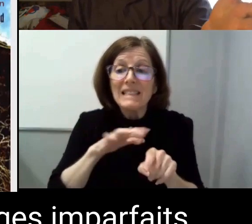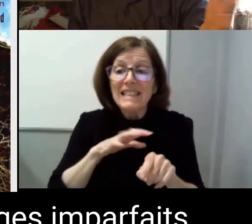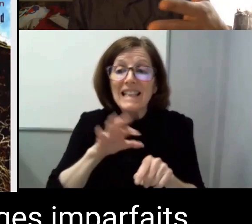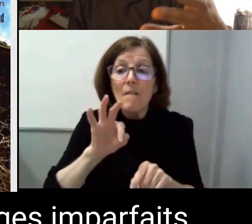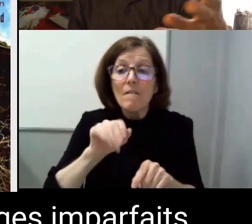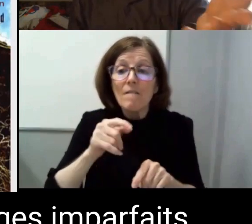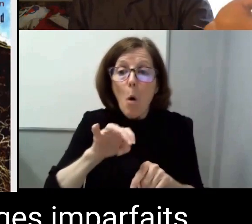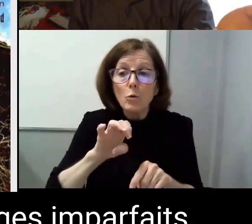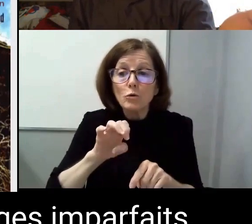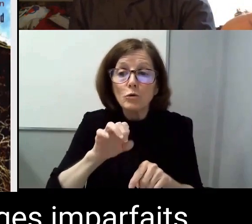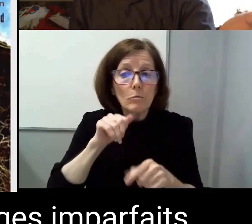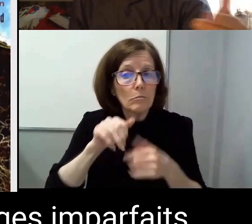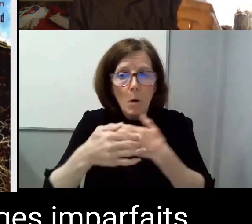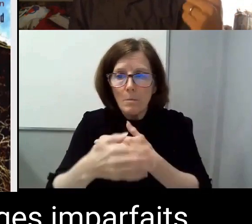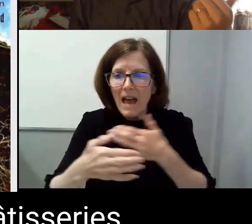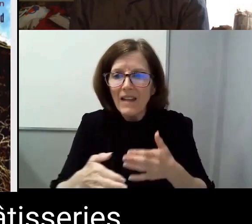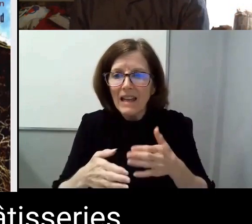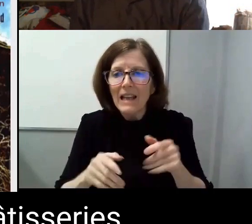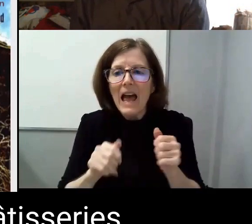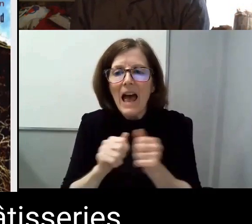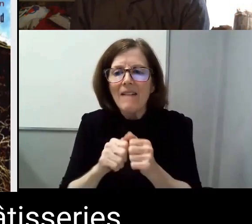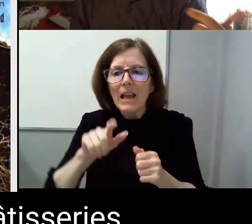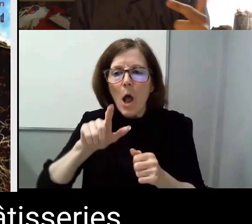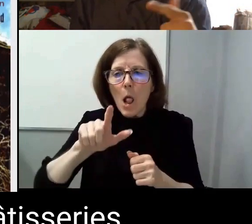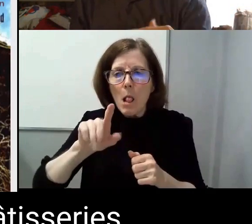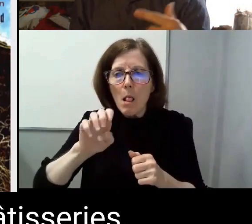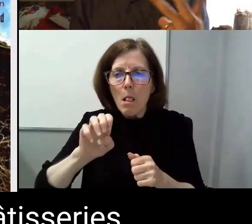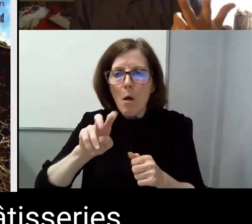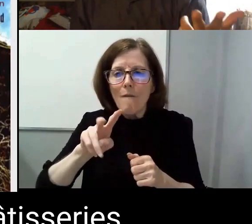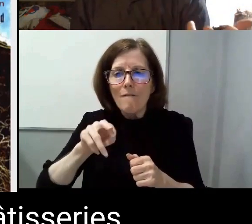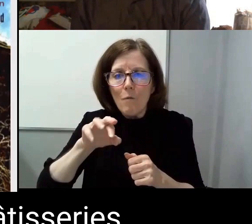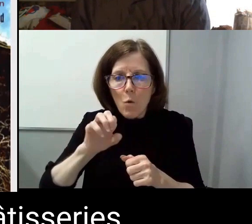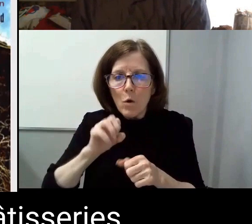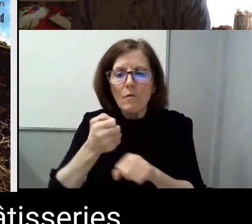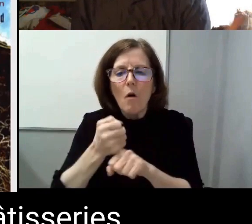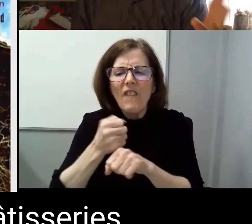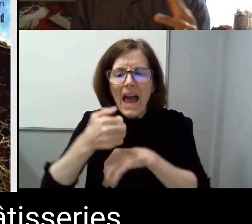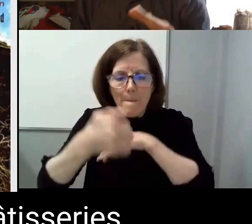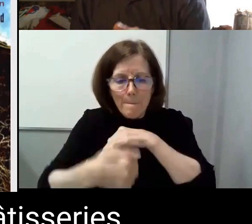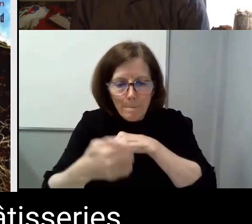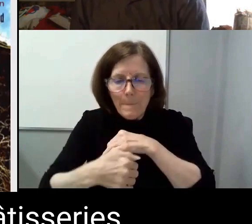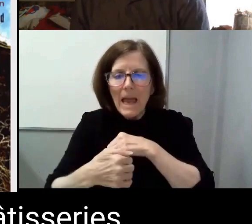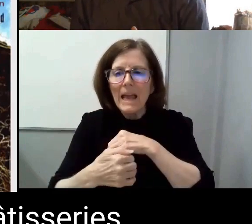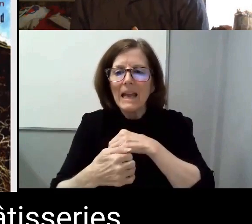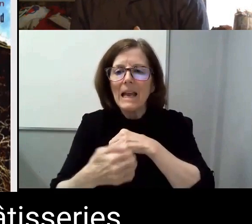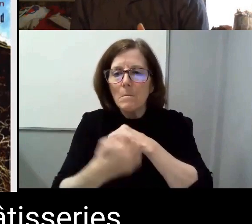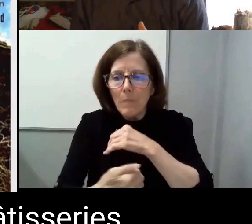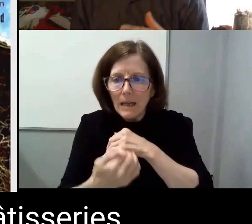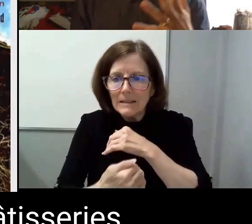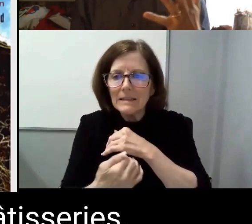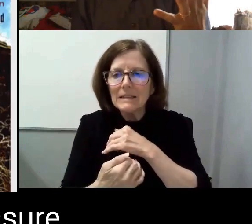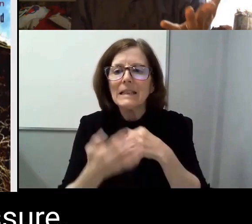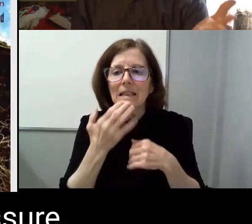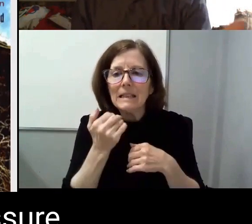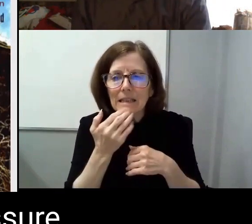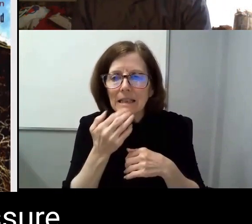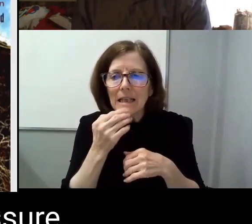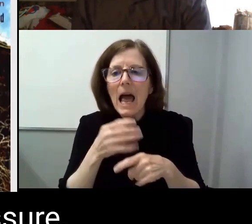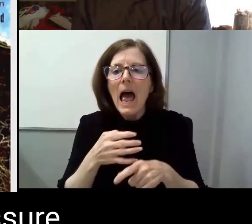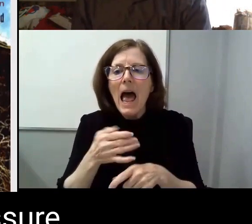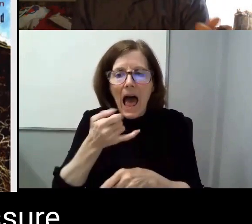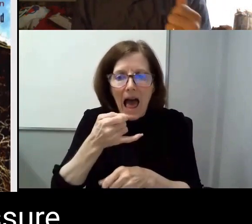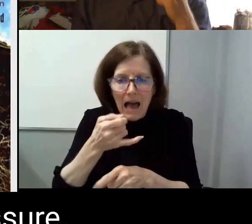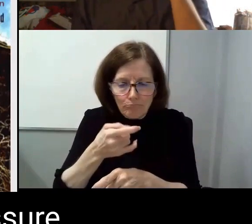imparfaits, hein, avec les levures, par exemple, on va faire des pains, des pâtisseries, de l'alcool, des fermentations, même si avec